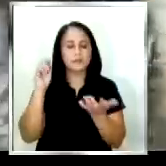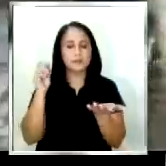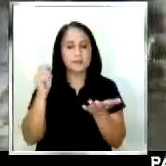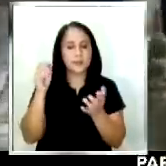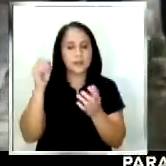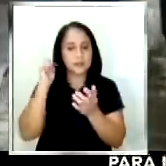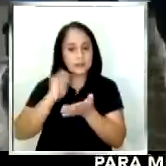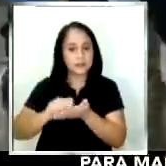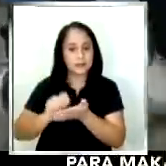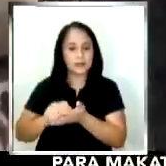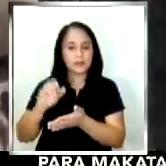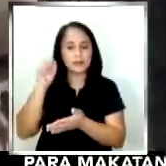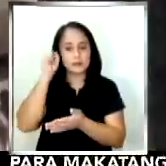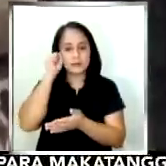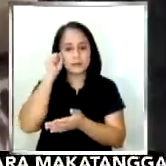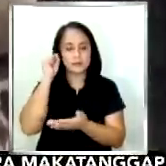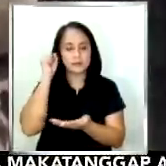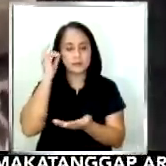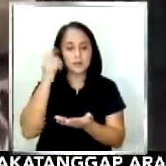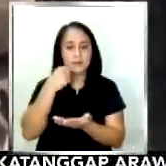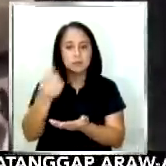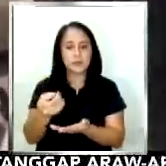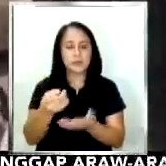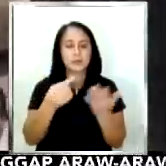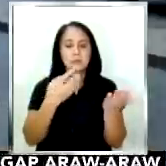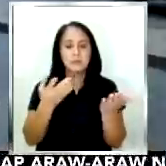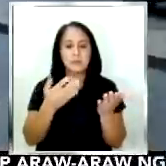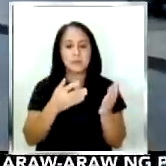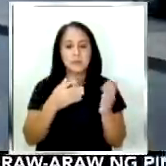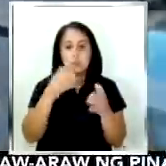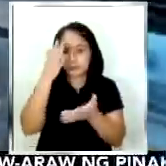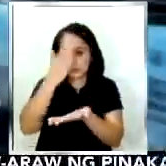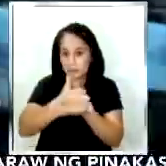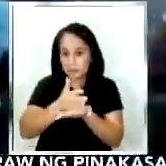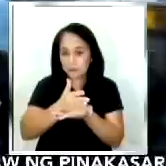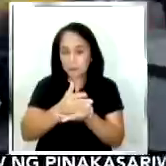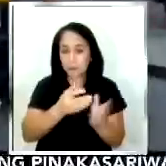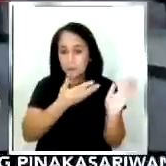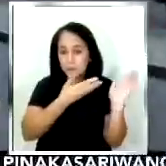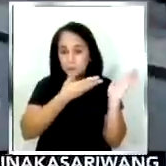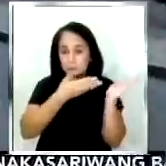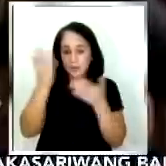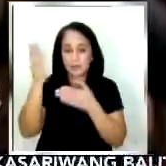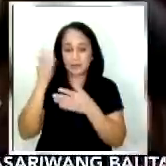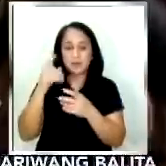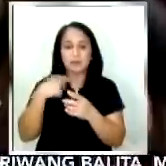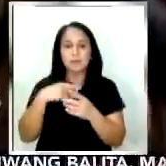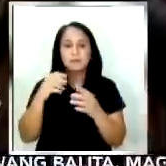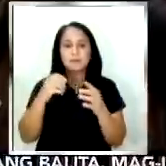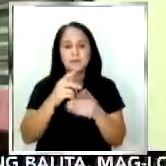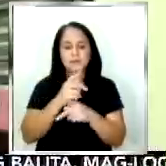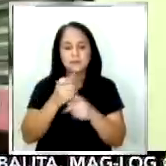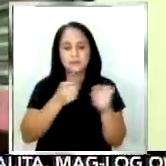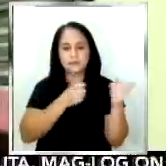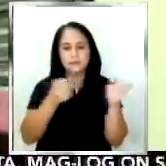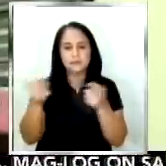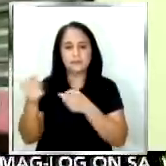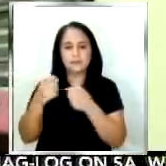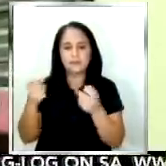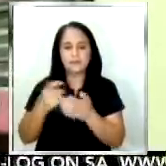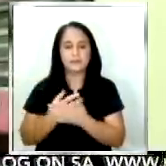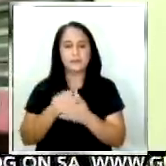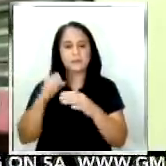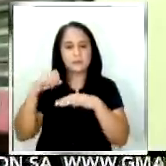na suspindihin ang deployment, ito na lang ang gagawin sa gitna ng pagkalat ng mas nakahawang variant ng COVID-19 sa